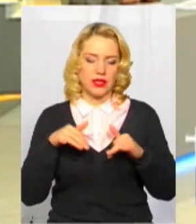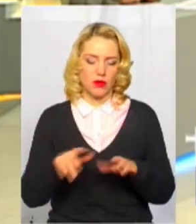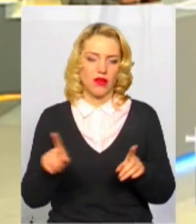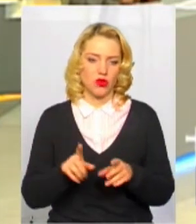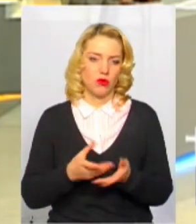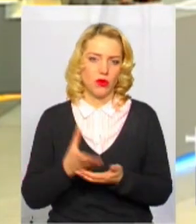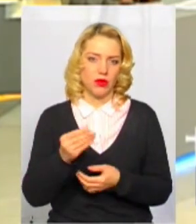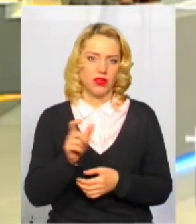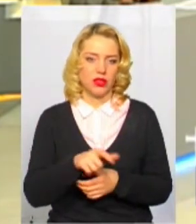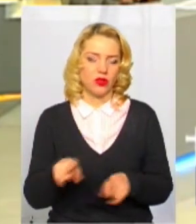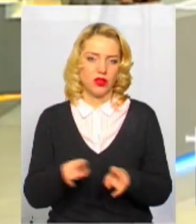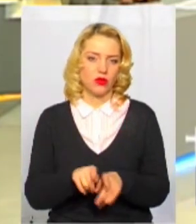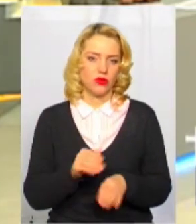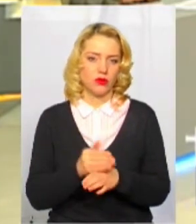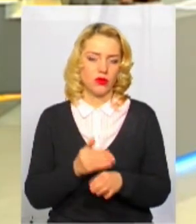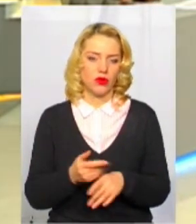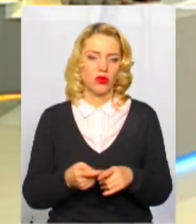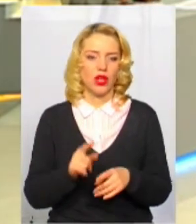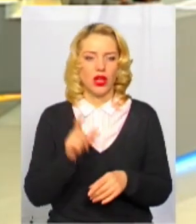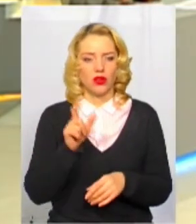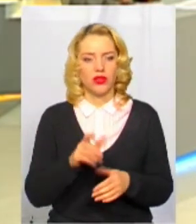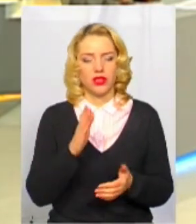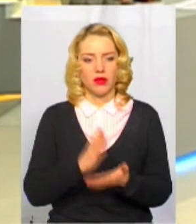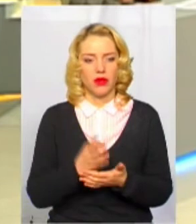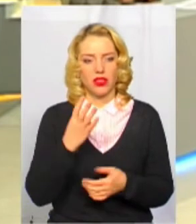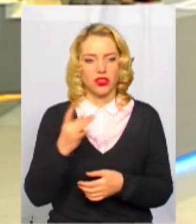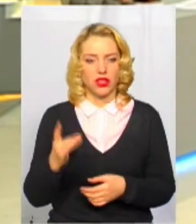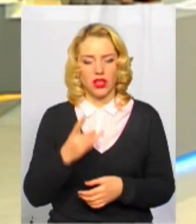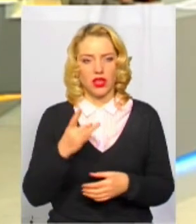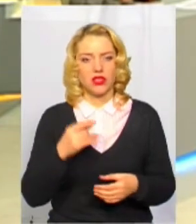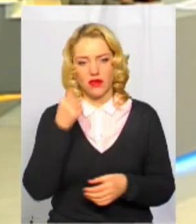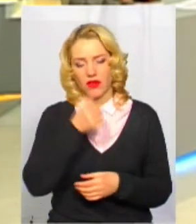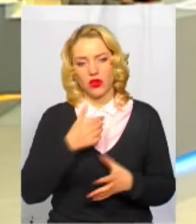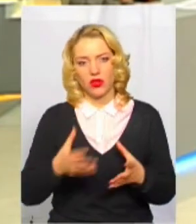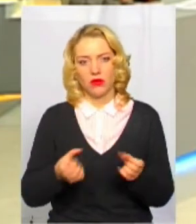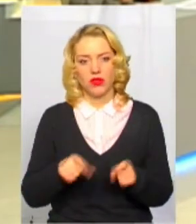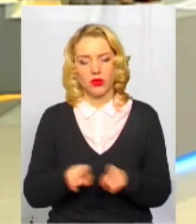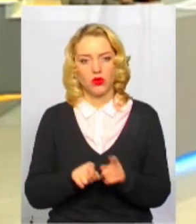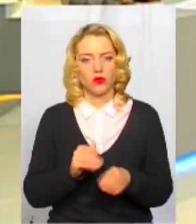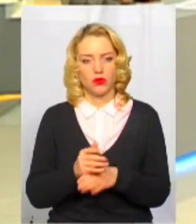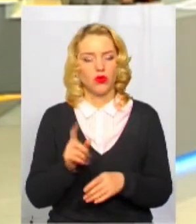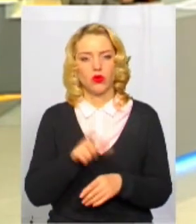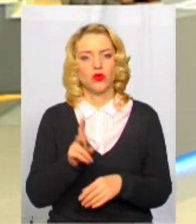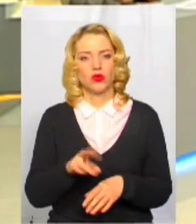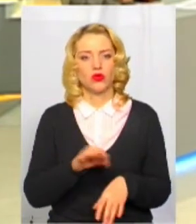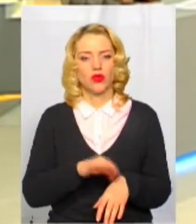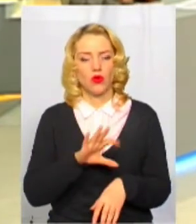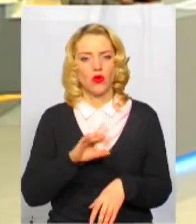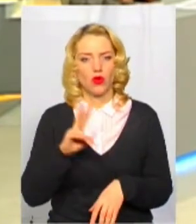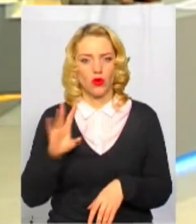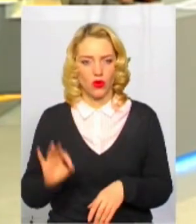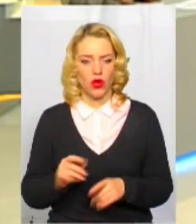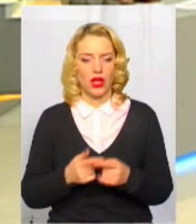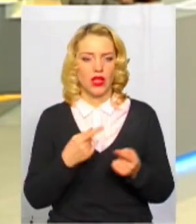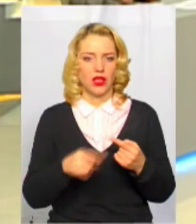таку допомогу. Ще раз скажу, що людина має право 4 рази в рік отримати таку допомогу. І люди, які хворіють онкозахворювання,